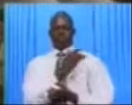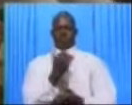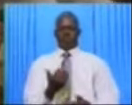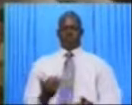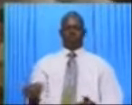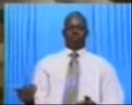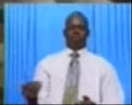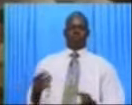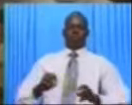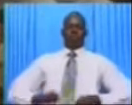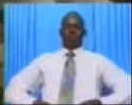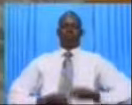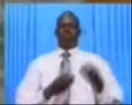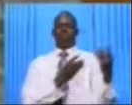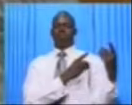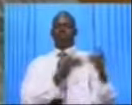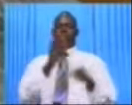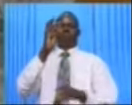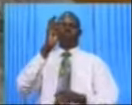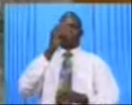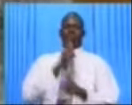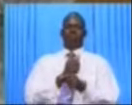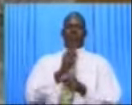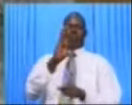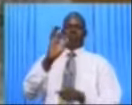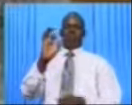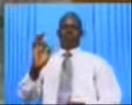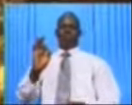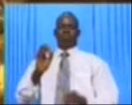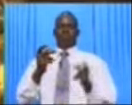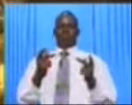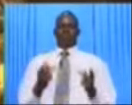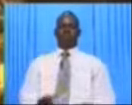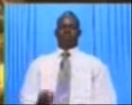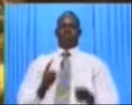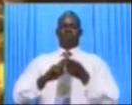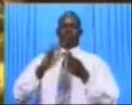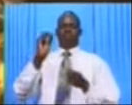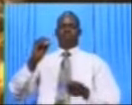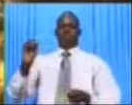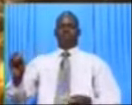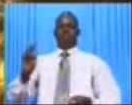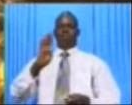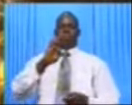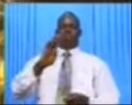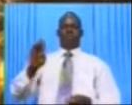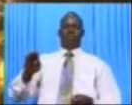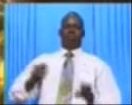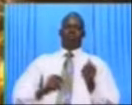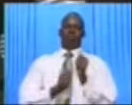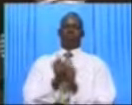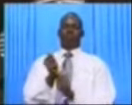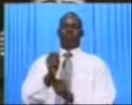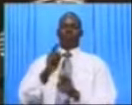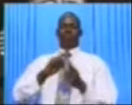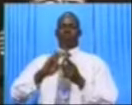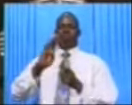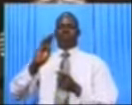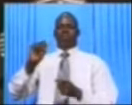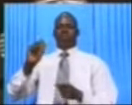Pio existe depuis 6 ans au Burkina Faso. Elle est présente à Ouagadougou, à Bobo-Dioulasso, mais plus à